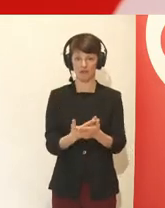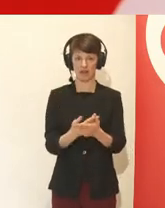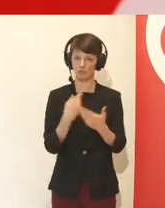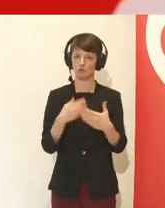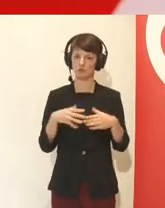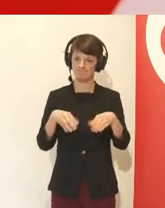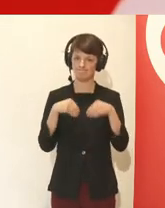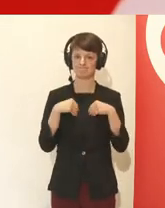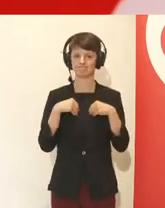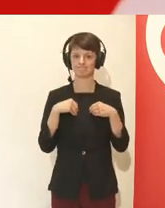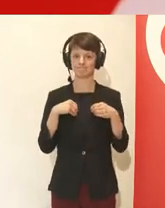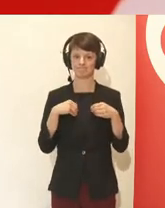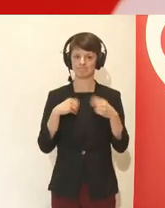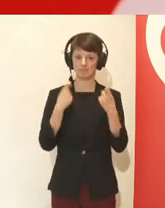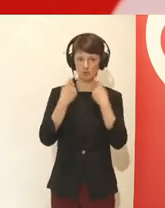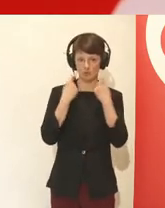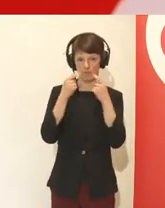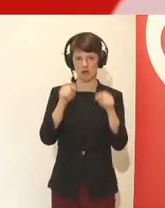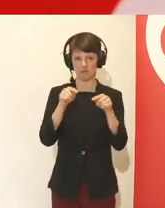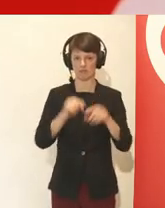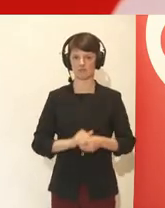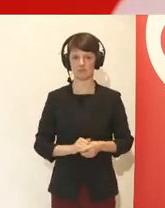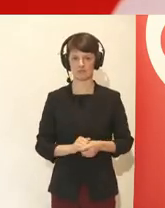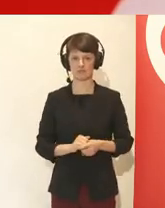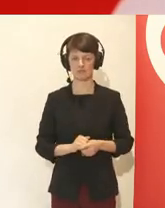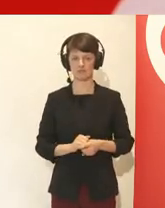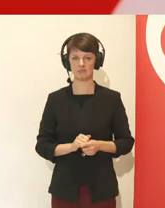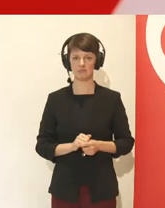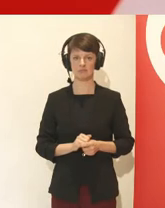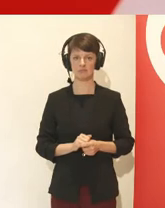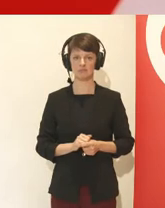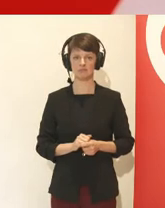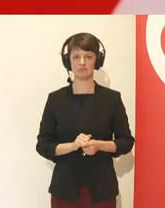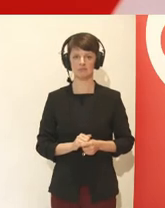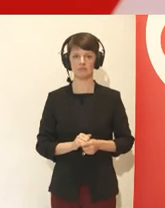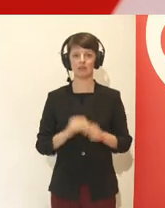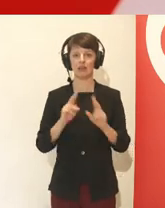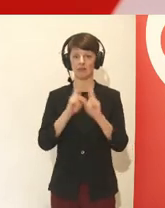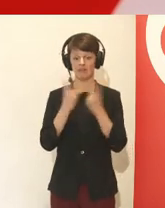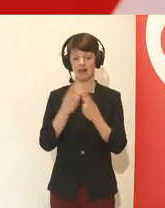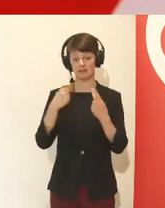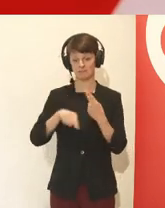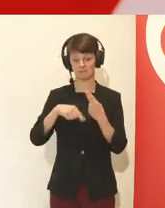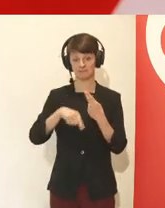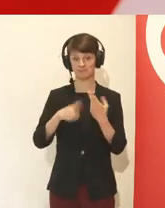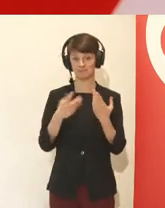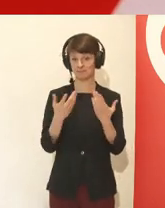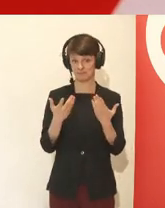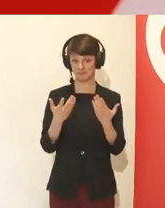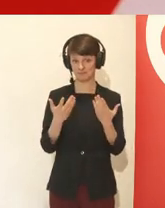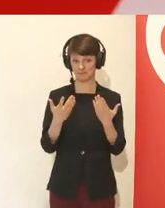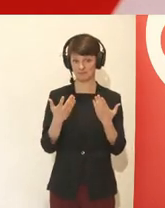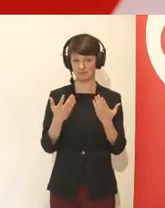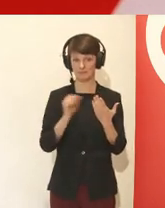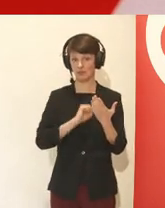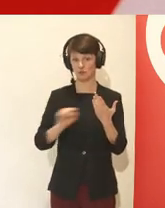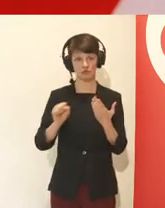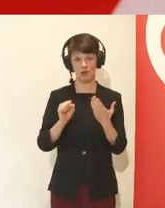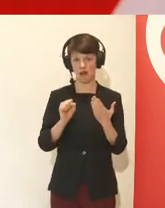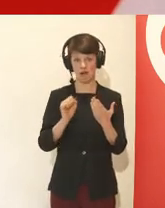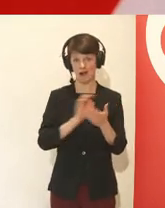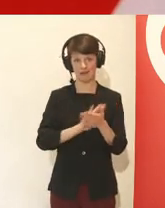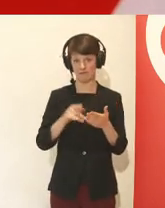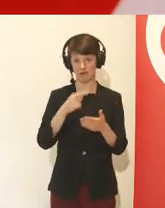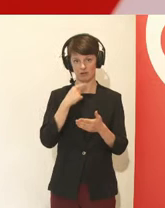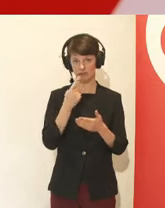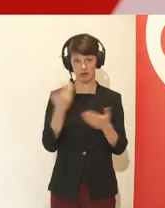müssen die welt in der wir demnächst neben ist schnell beschrieben